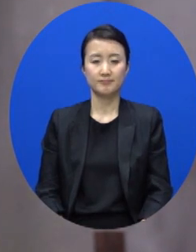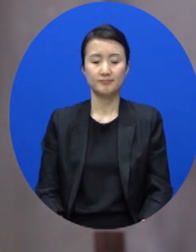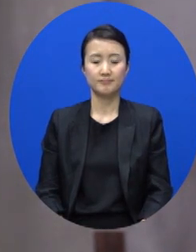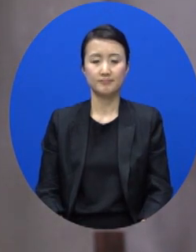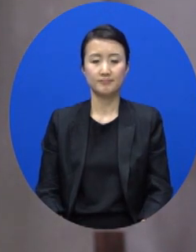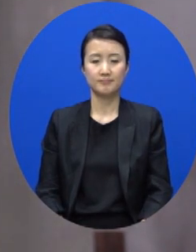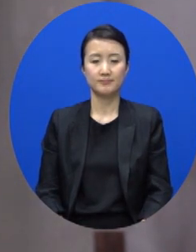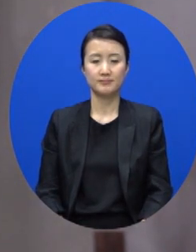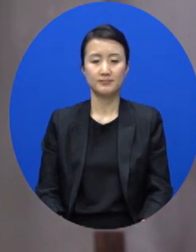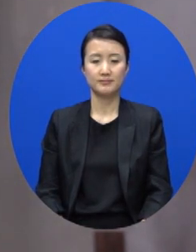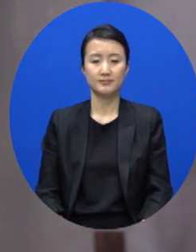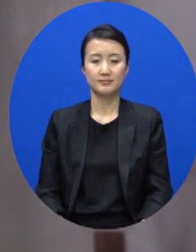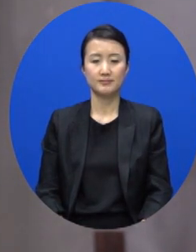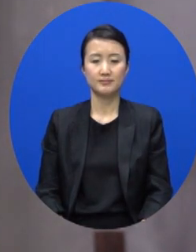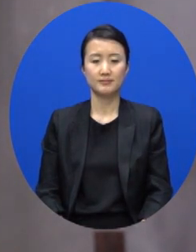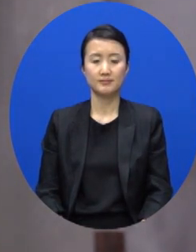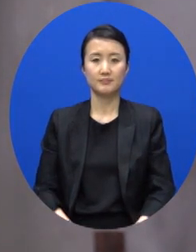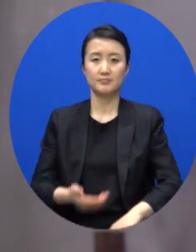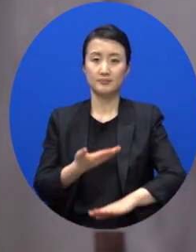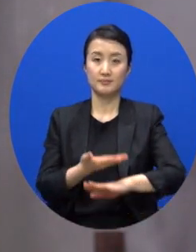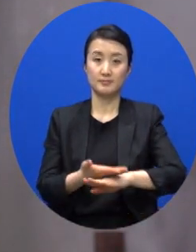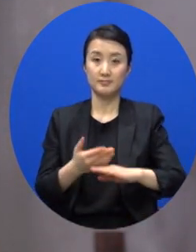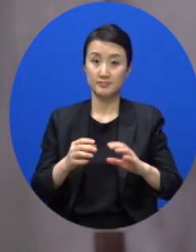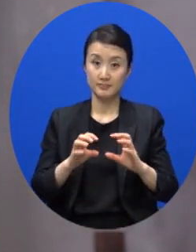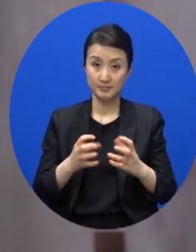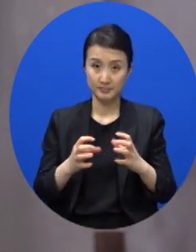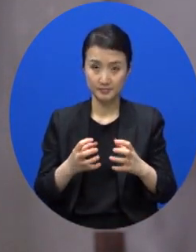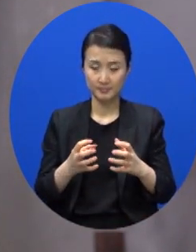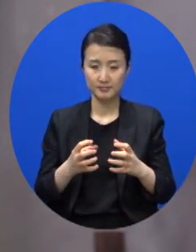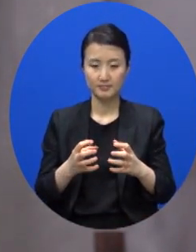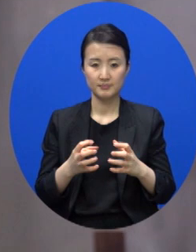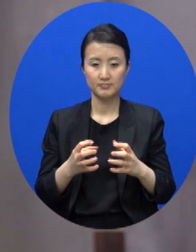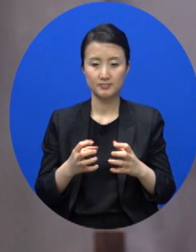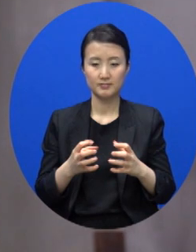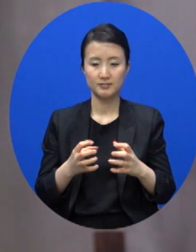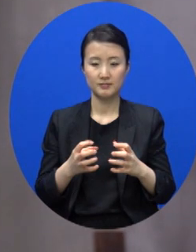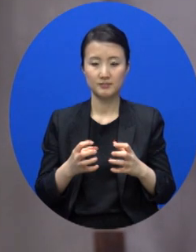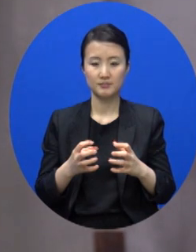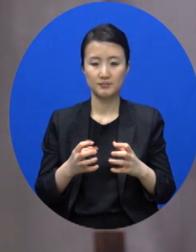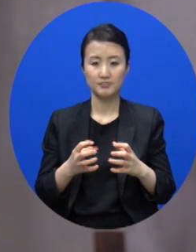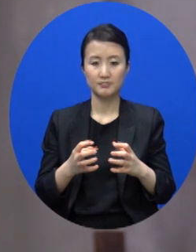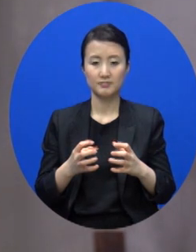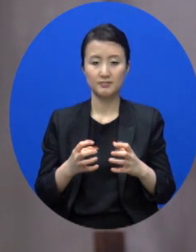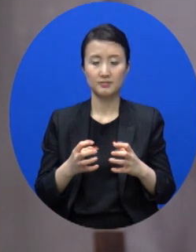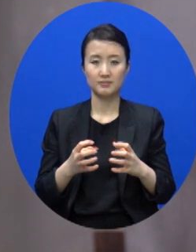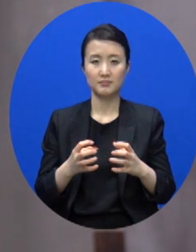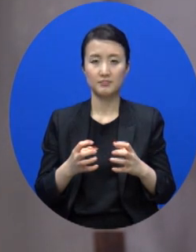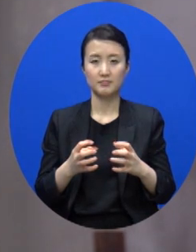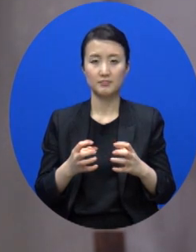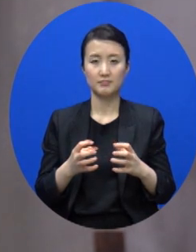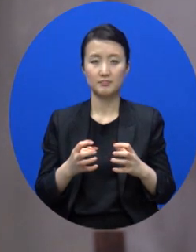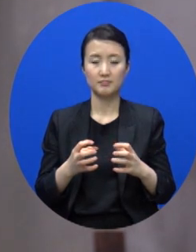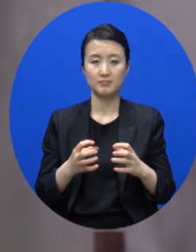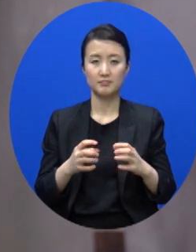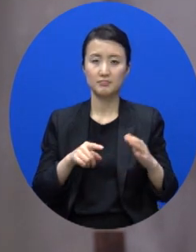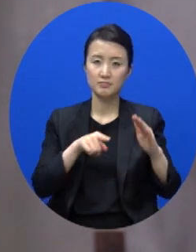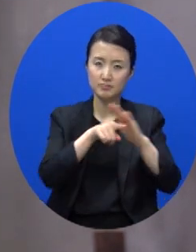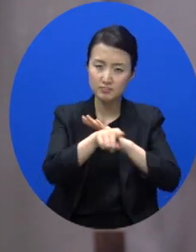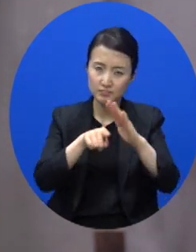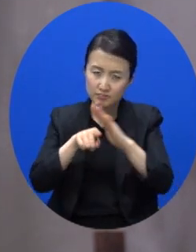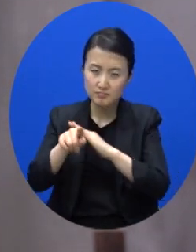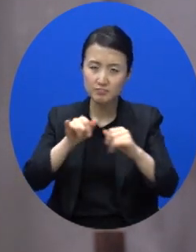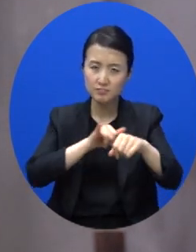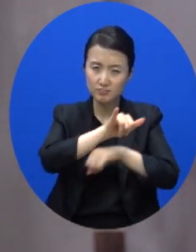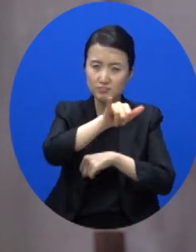또 제가 해외 나가서 대금이라는 연주를 하면서